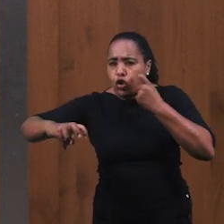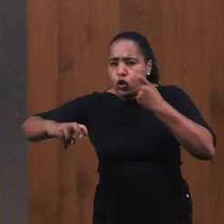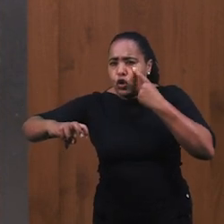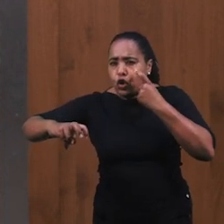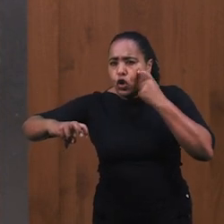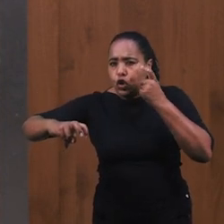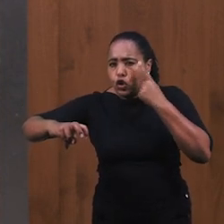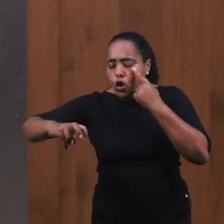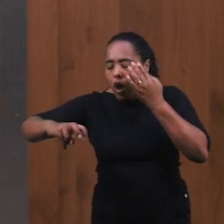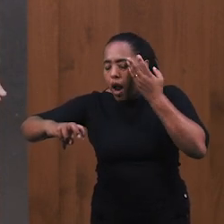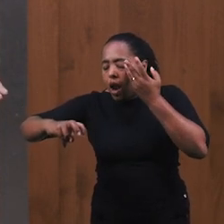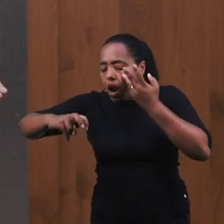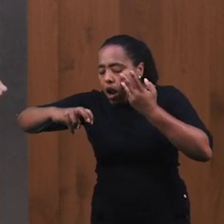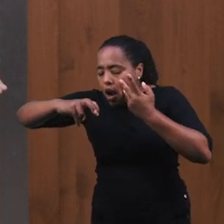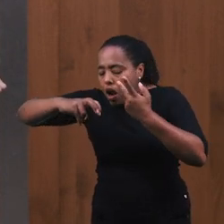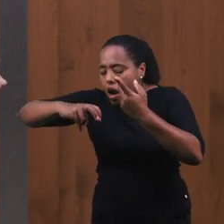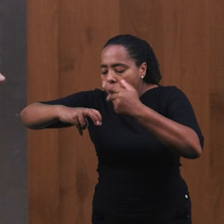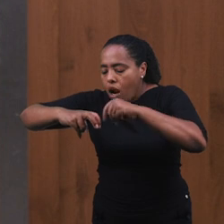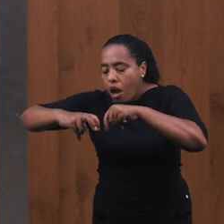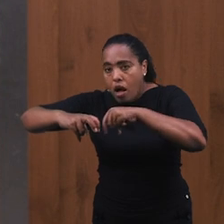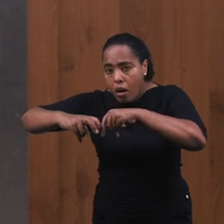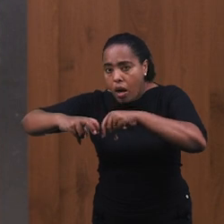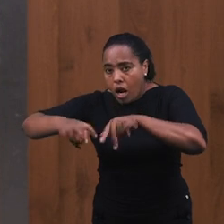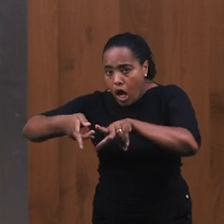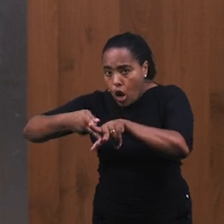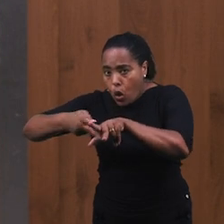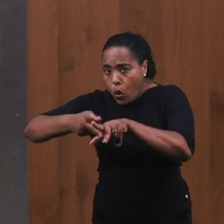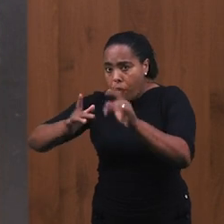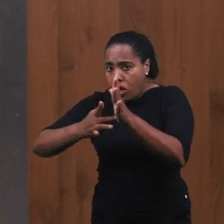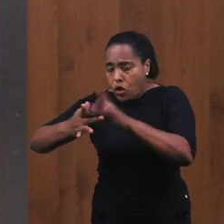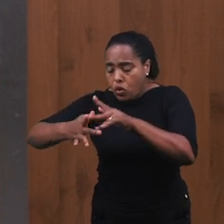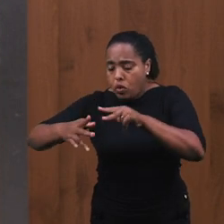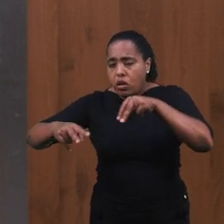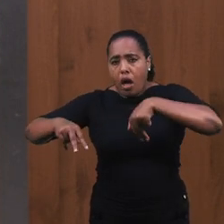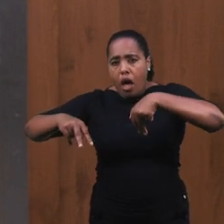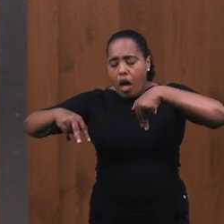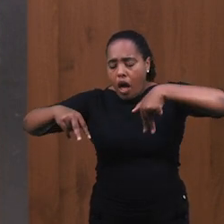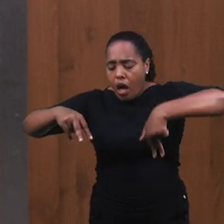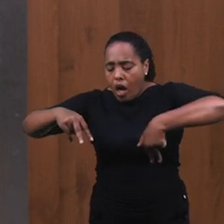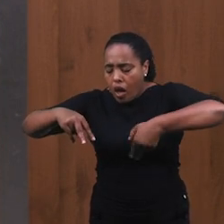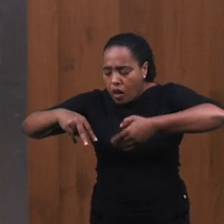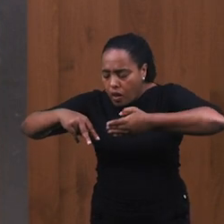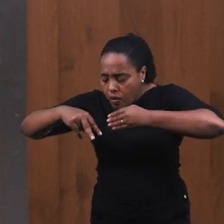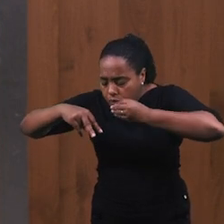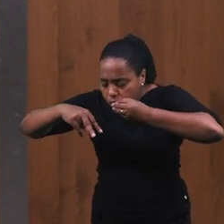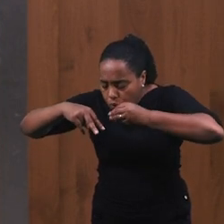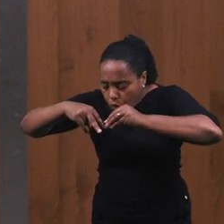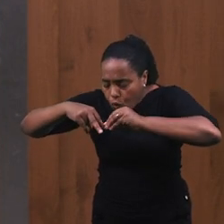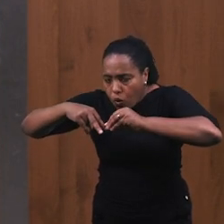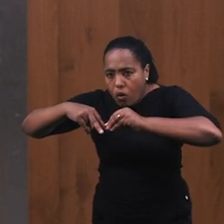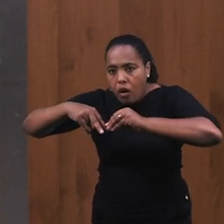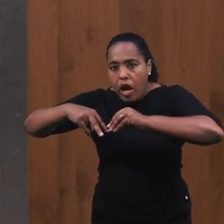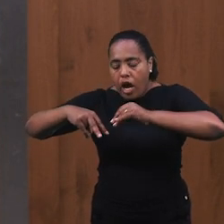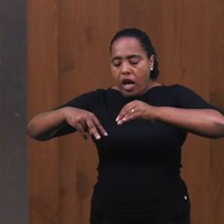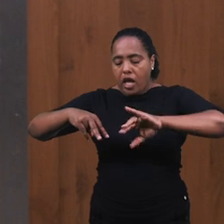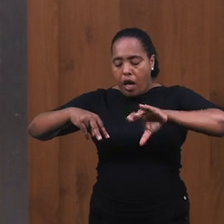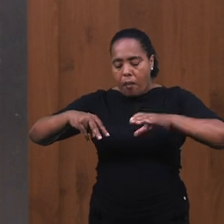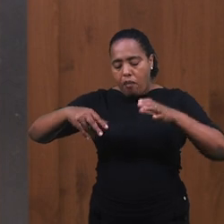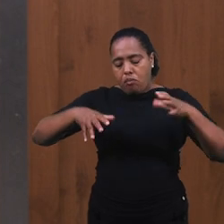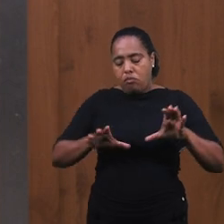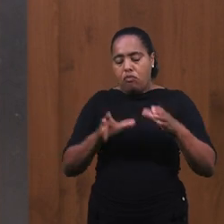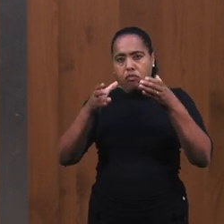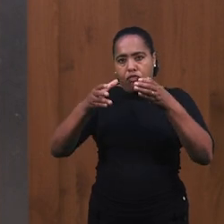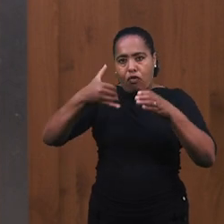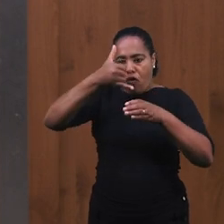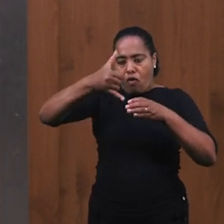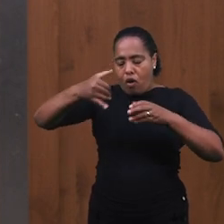larmes. Elle baise le pied de Jésus et verse un huile parfumée en